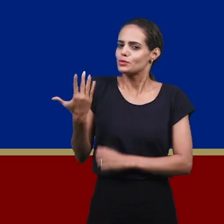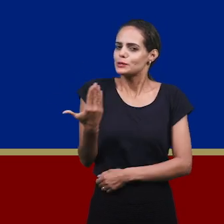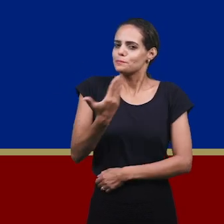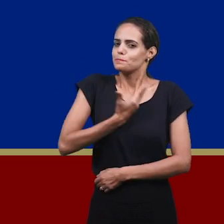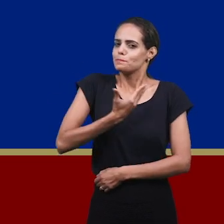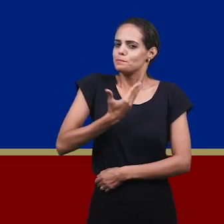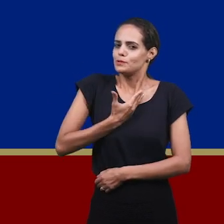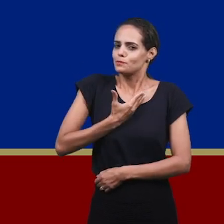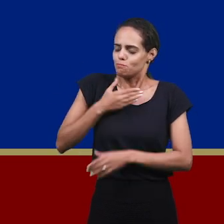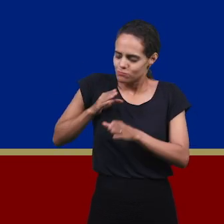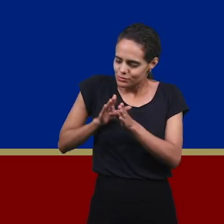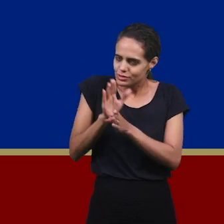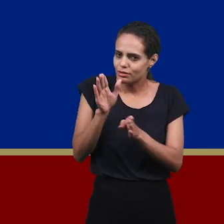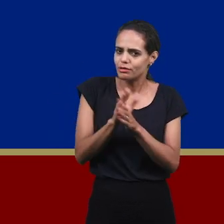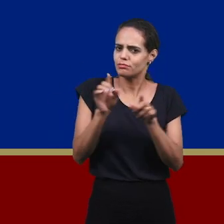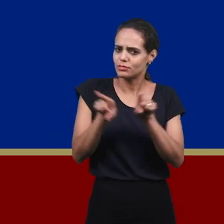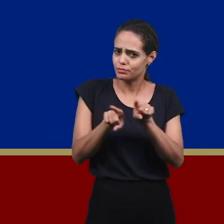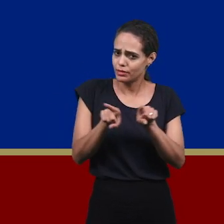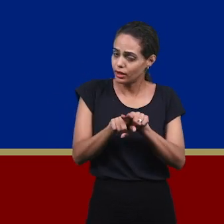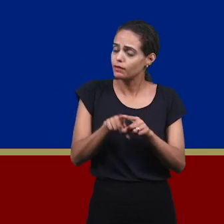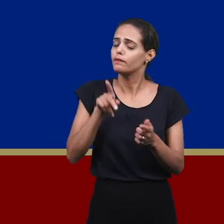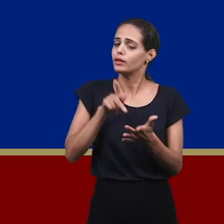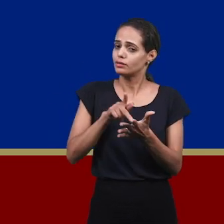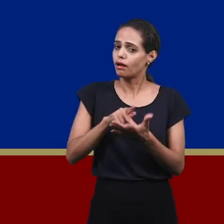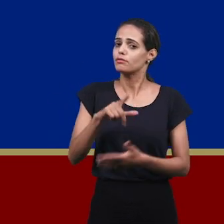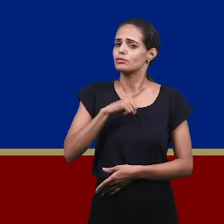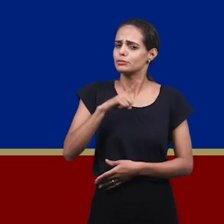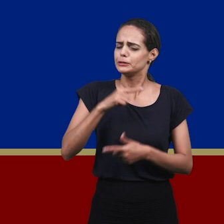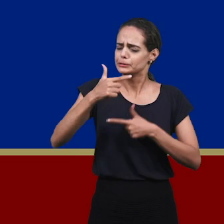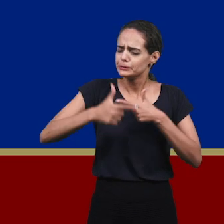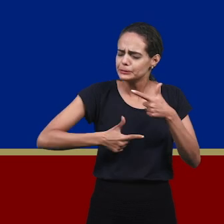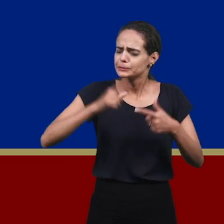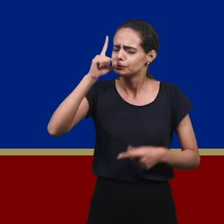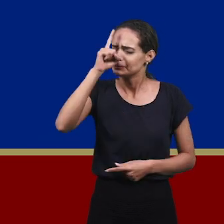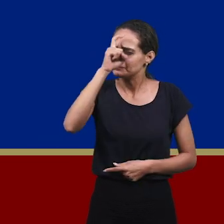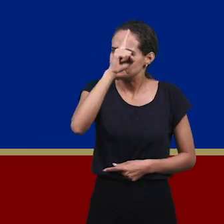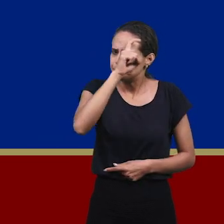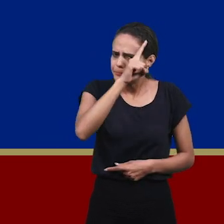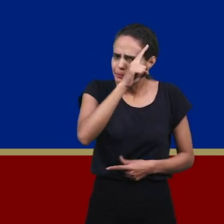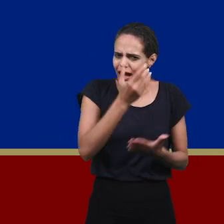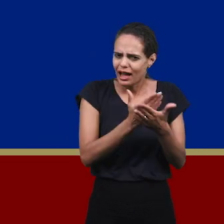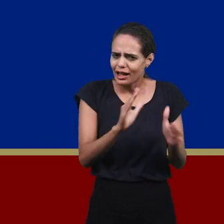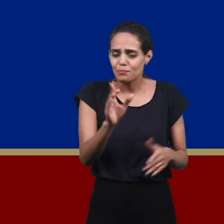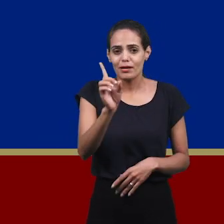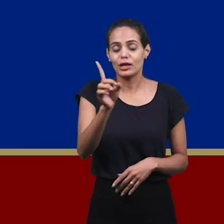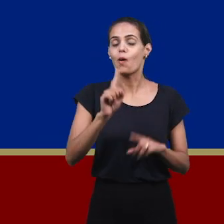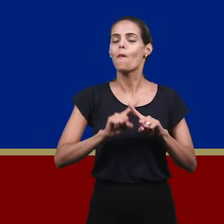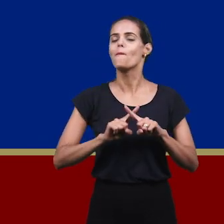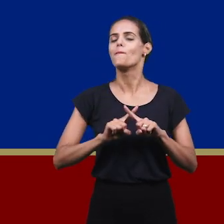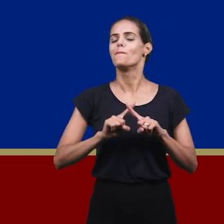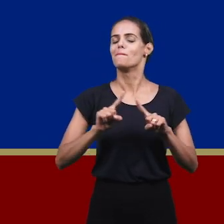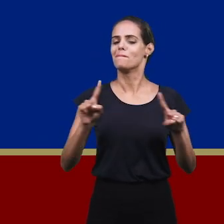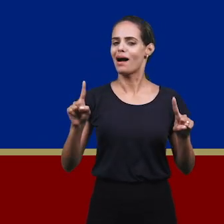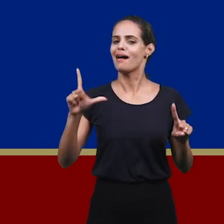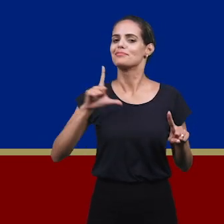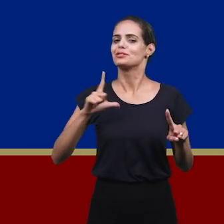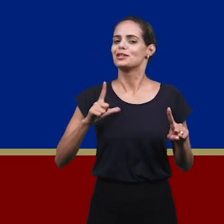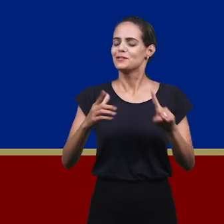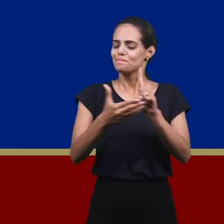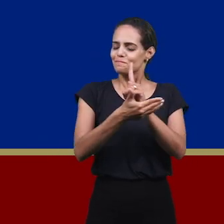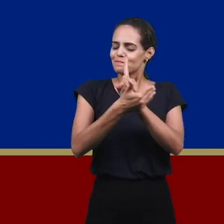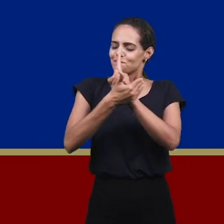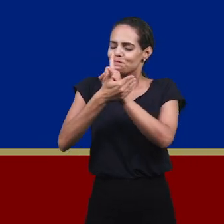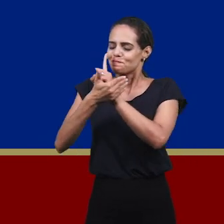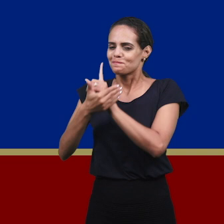que les luttes et persécutions ne s'arrêtent pas. Mais nous avons refuge, un endroit